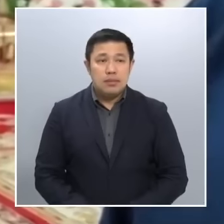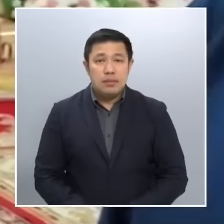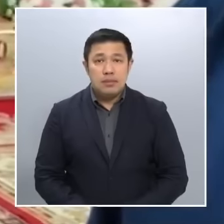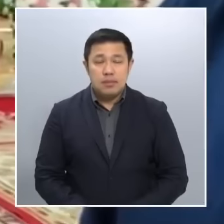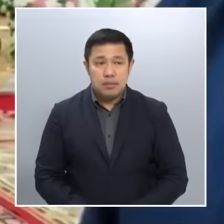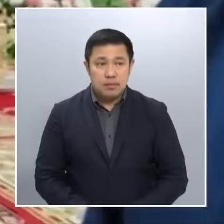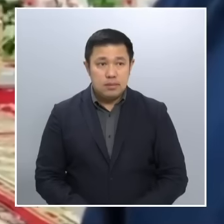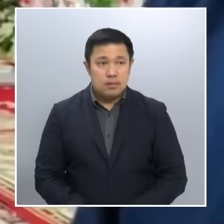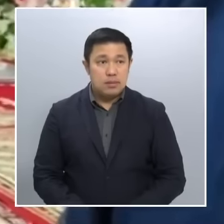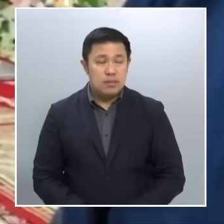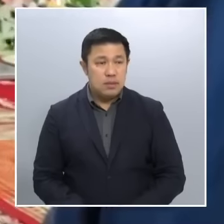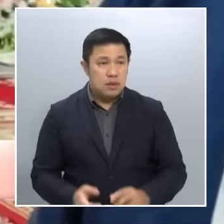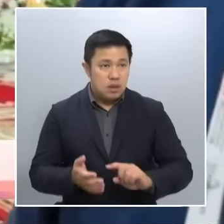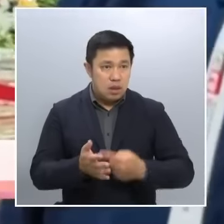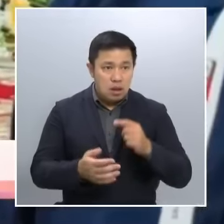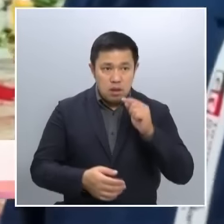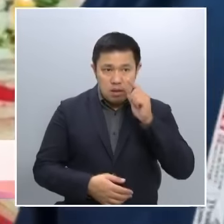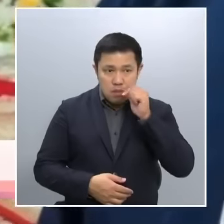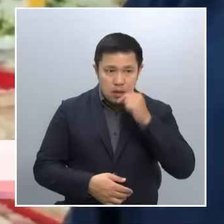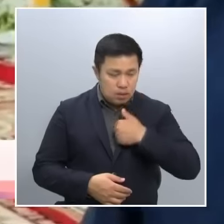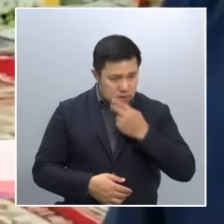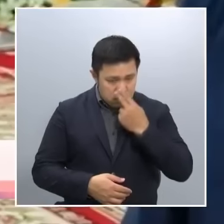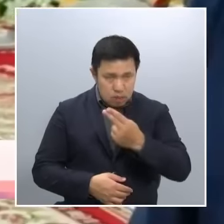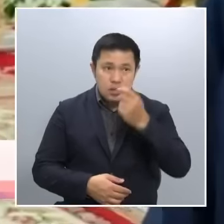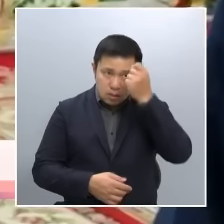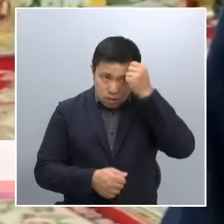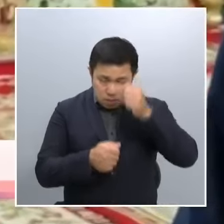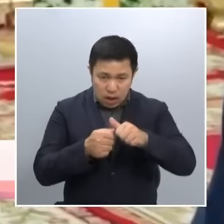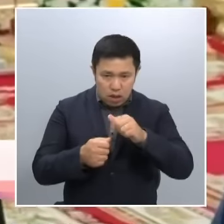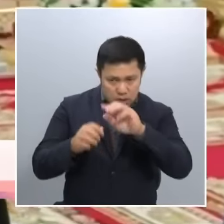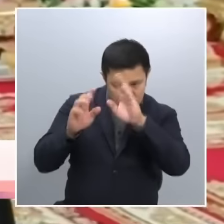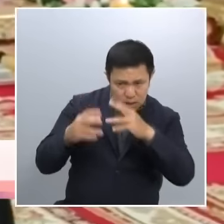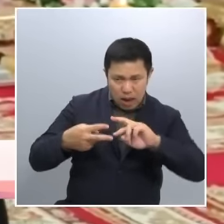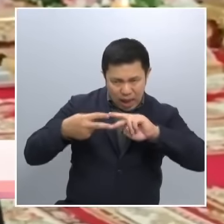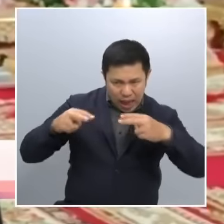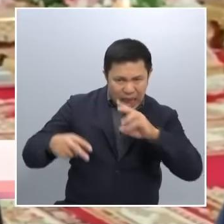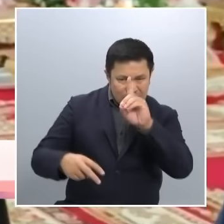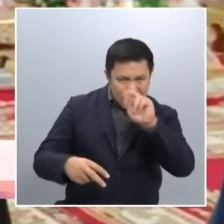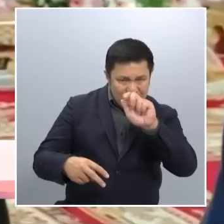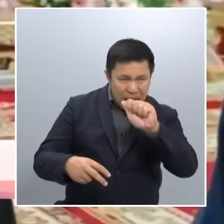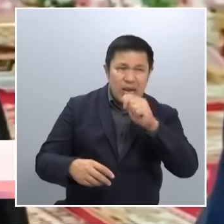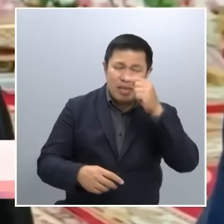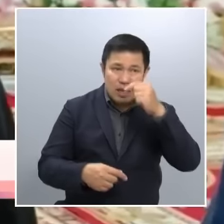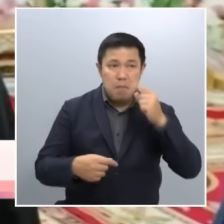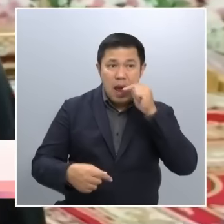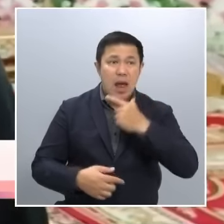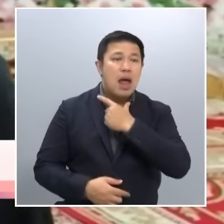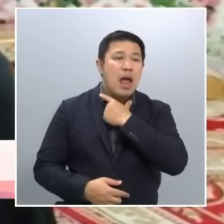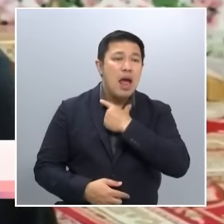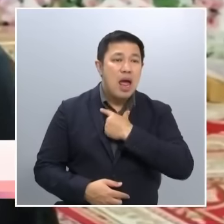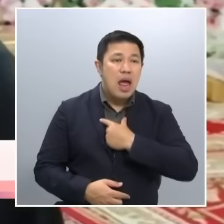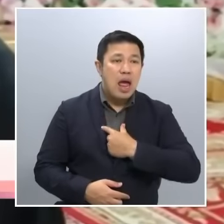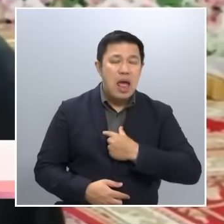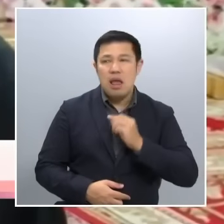ม ่แรกๆก็มันกระเด็นหมดเลยแม่ผมจำได้หมดเลยบอกผมพันสันฐานตัว DNA อะไรเขาจำได้หมดเลยเพราะแม่ผมใส่สร้อยก็จำสร้อยก็ยังอยู่